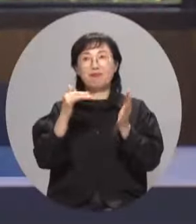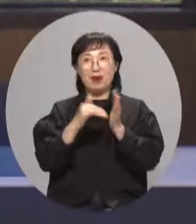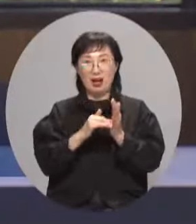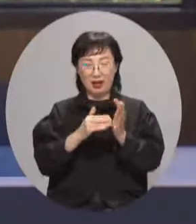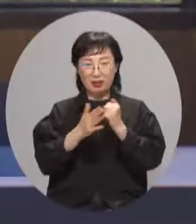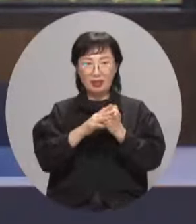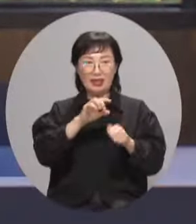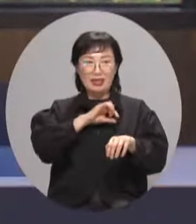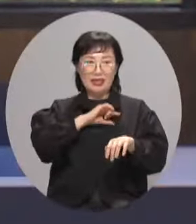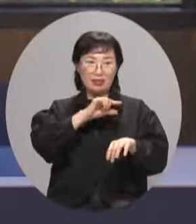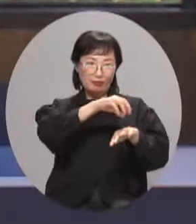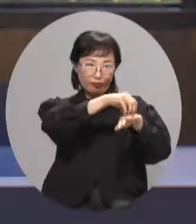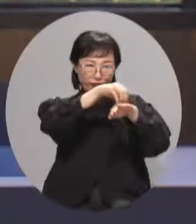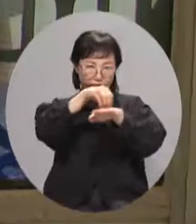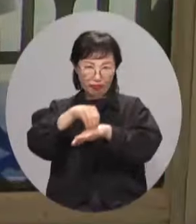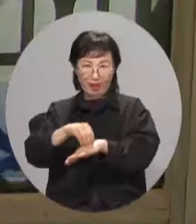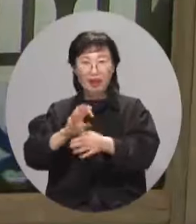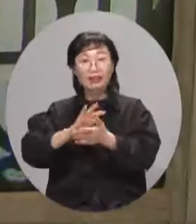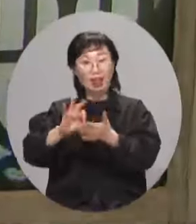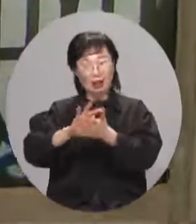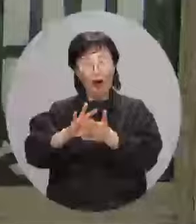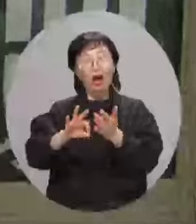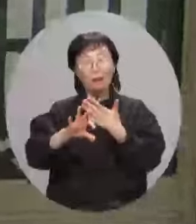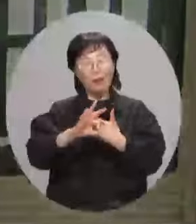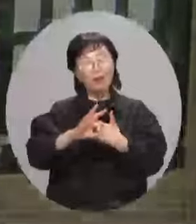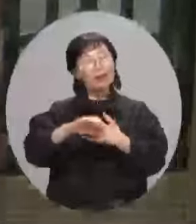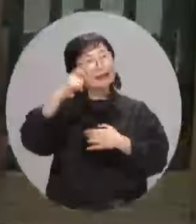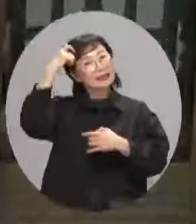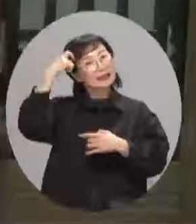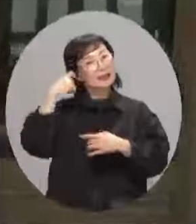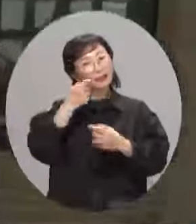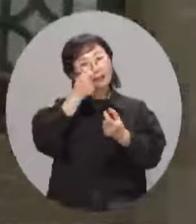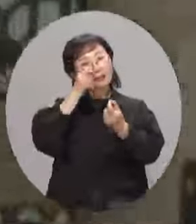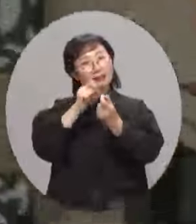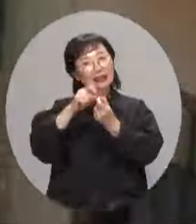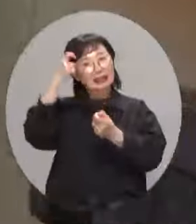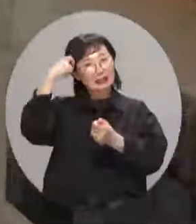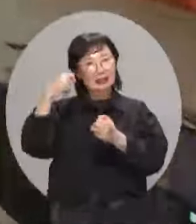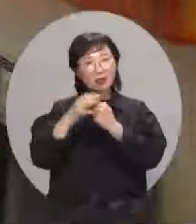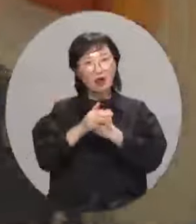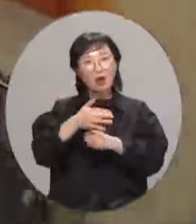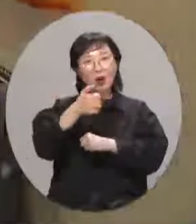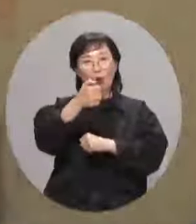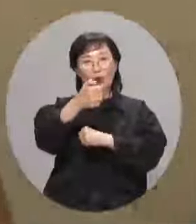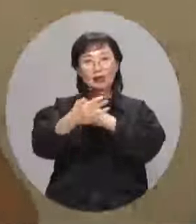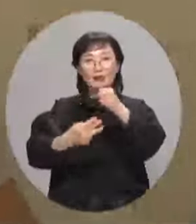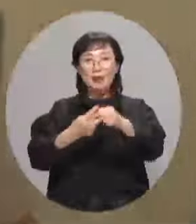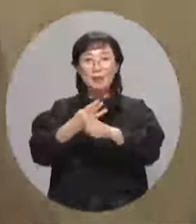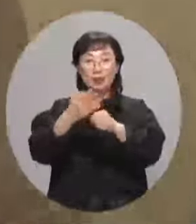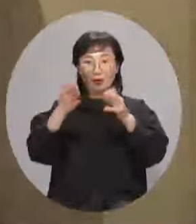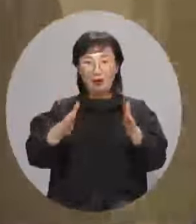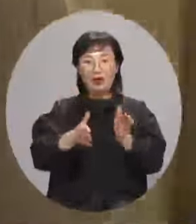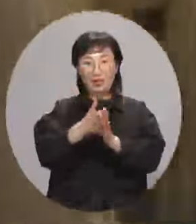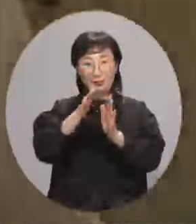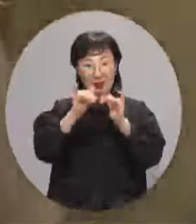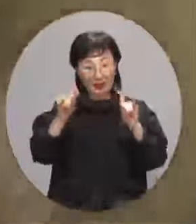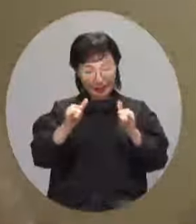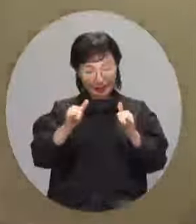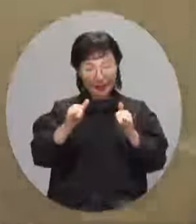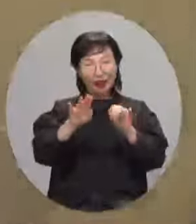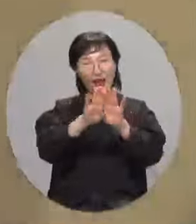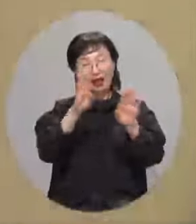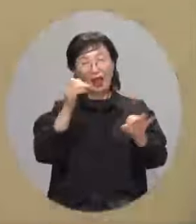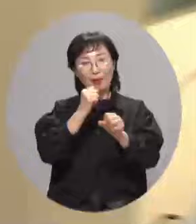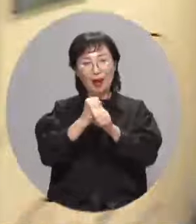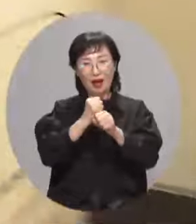이름들이 쉽고 친근할 것 같다는 생각에. 네, 53년 만에 시민들의 개방된 도지사 관사 내부입니다.